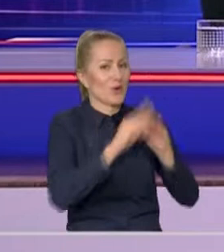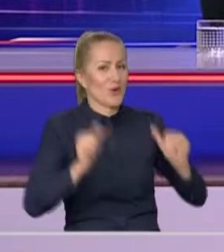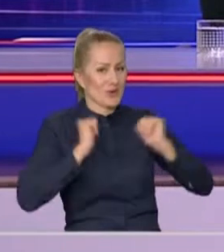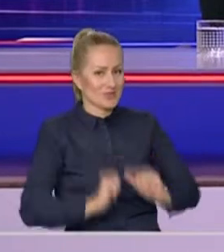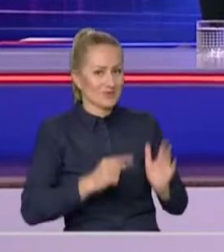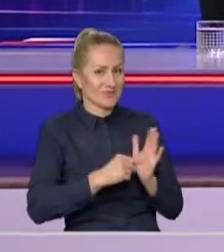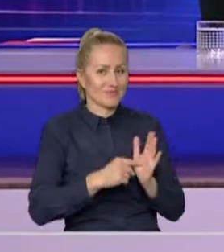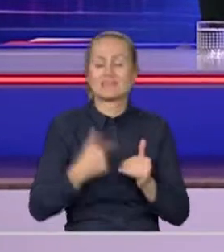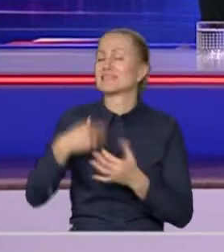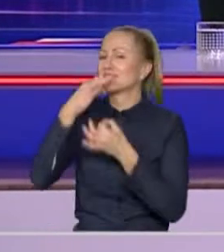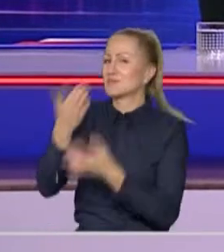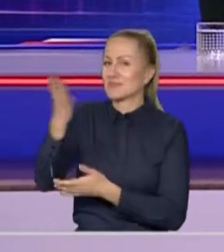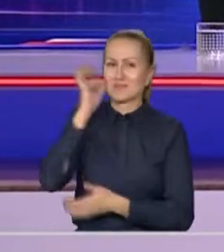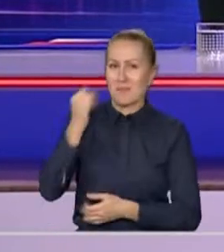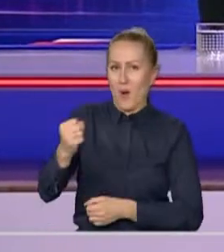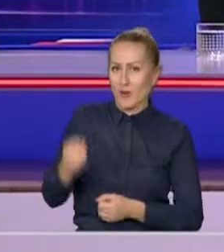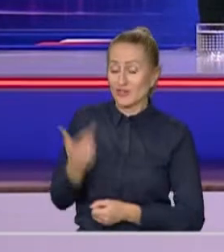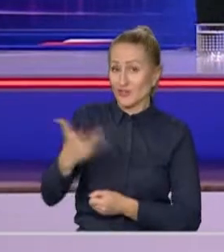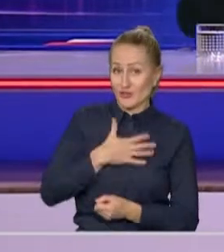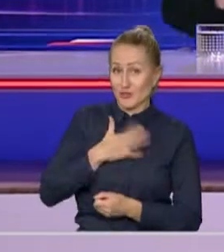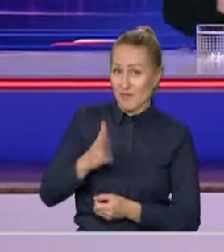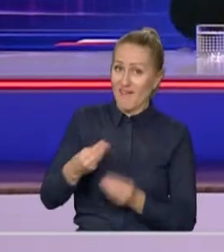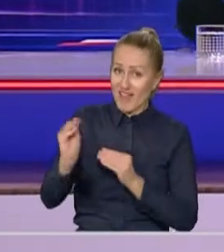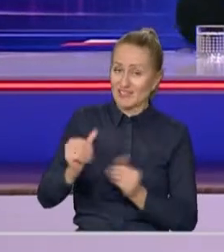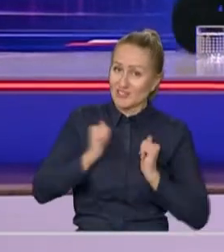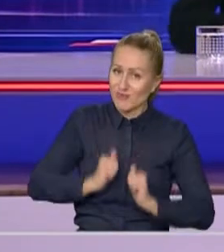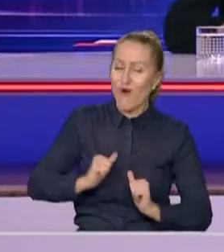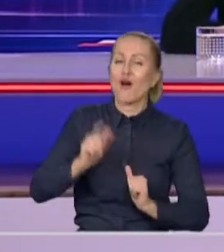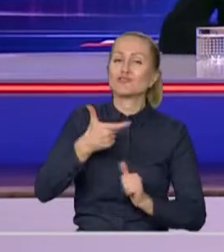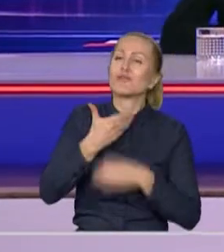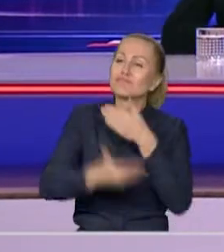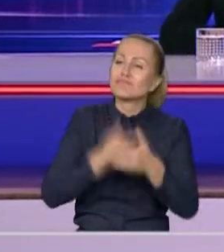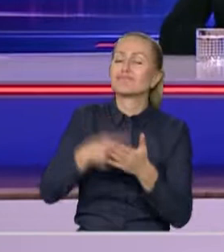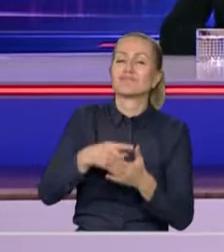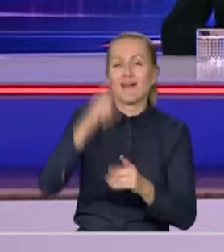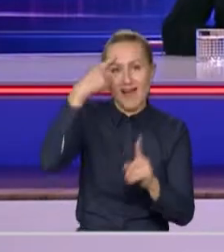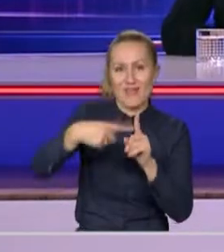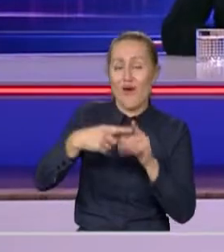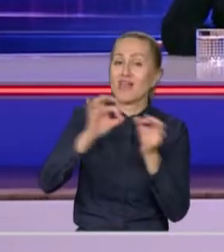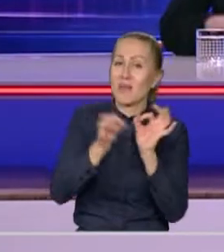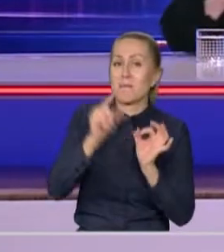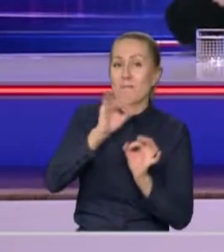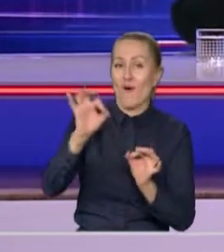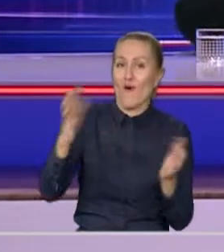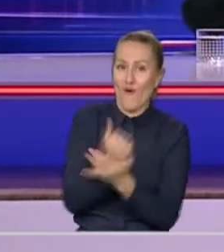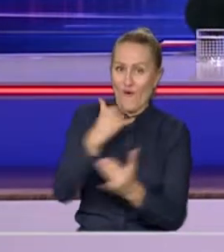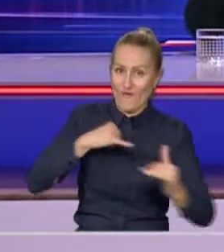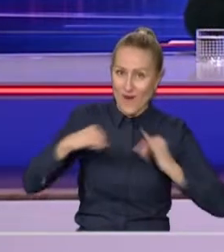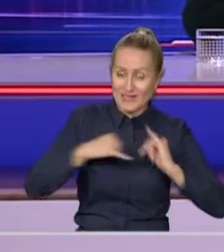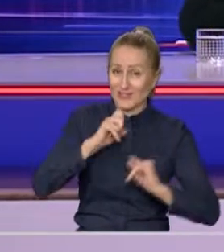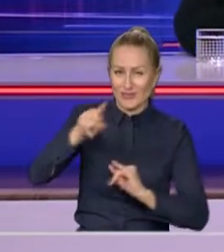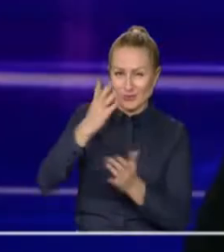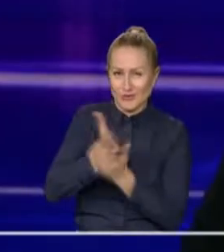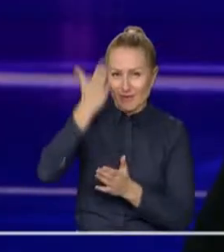to właśnie zapytam panią poseł. Czy pani się teraz czuje bardziej spokojna o los katolików w naszym kraju, gdyby Platforma Obywatelska doszła do władzy? Czy już wie pani na pewno,